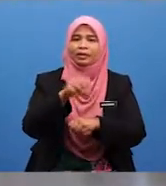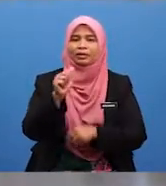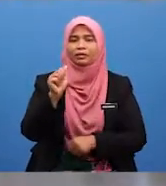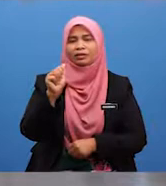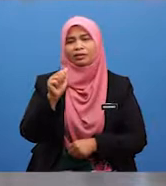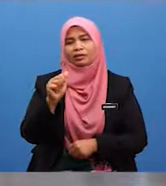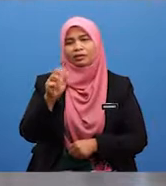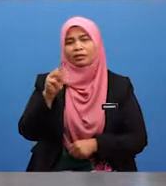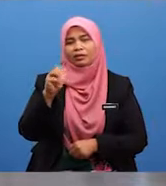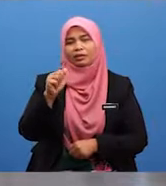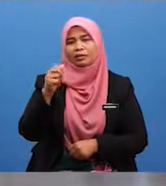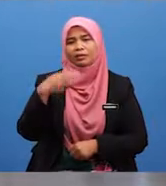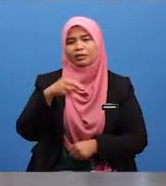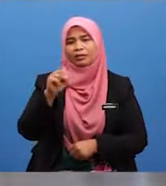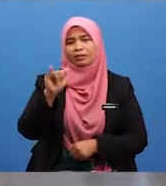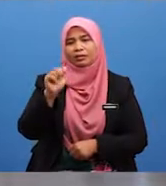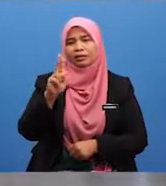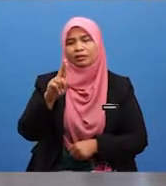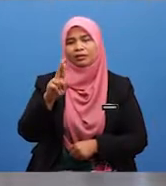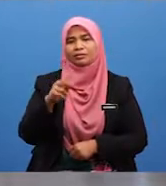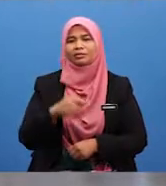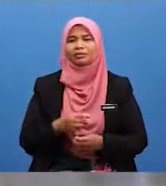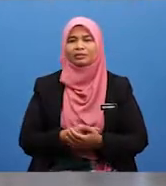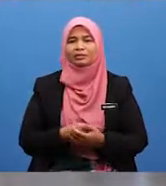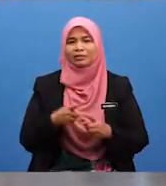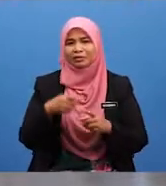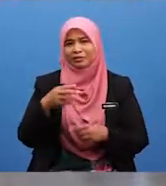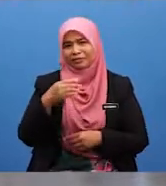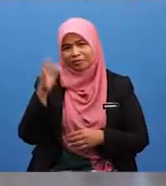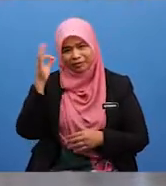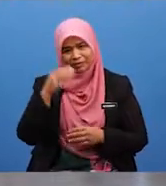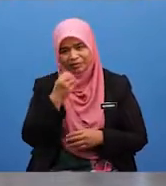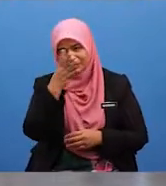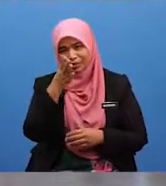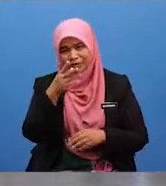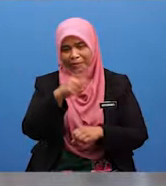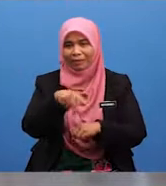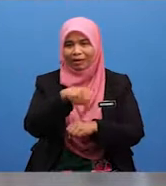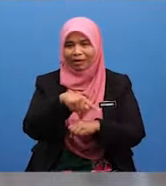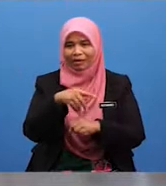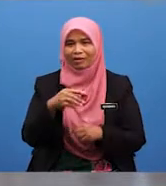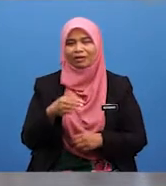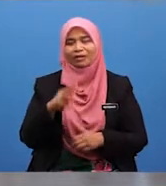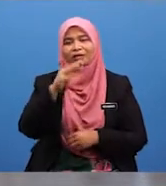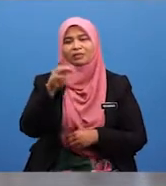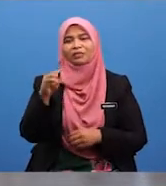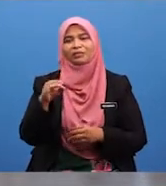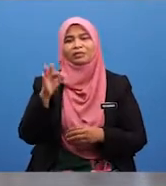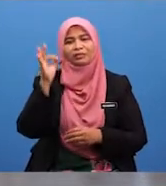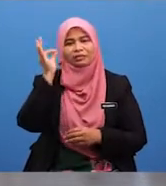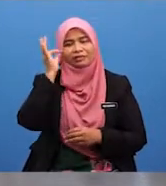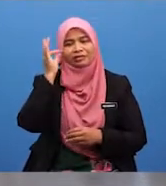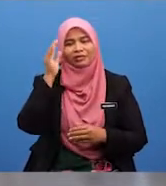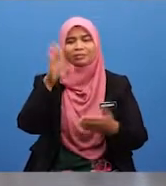dan mizan. Bila sebut padang, murid-murid teringat bola sepak ya. Padang di dunia ini